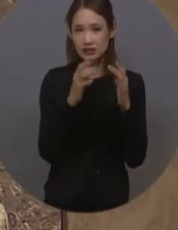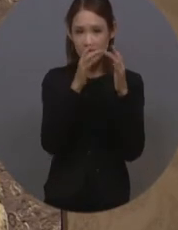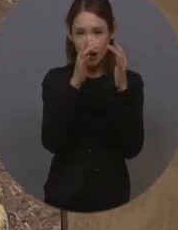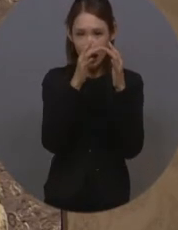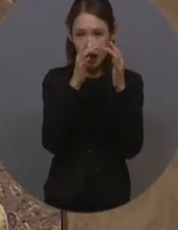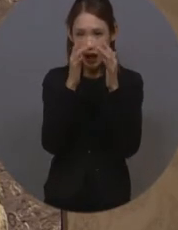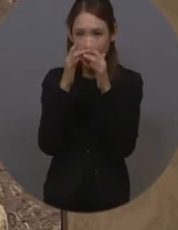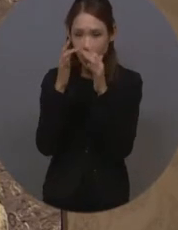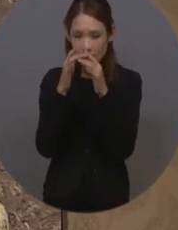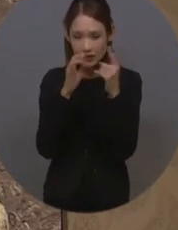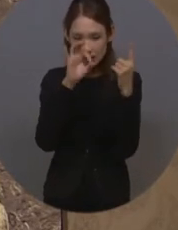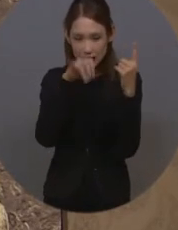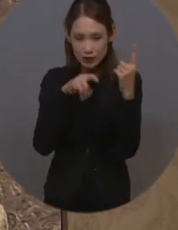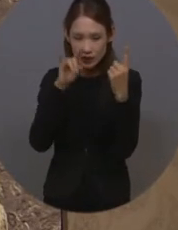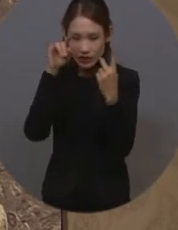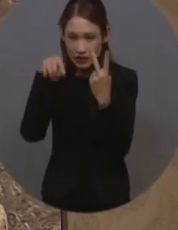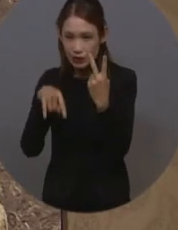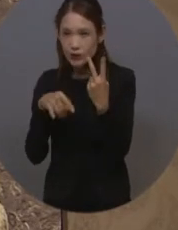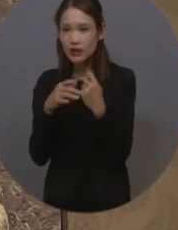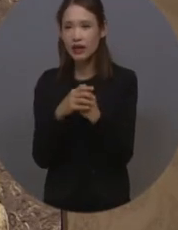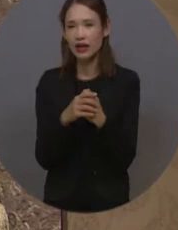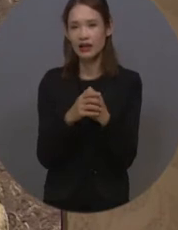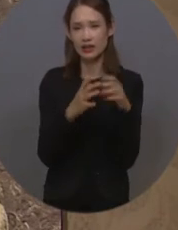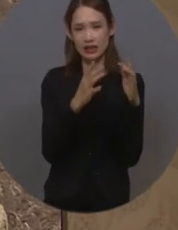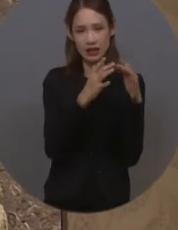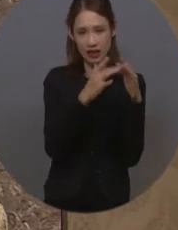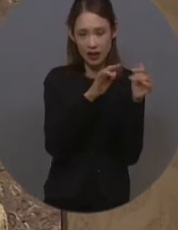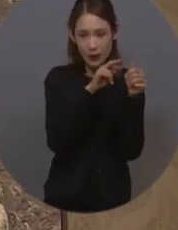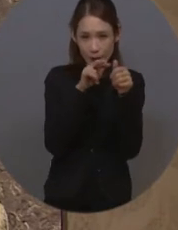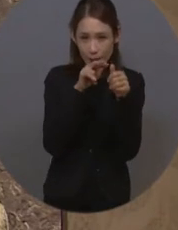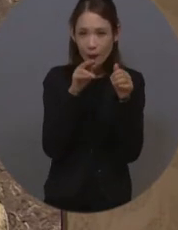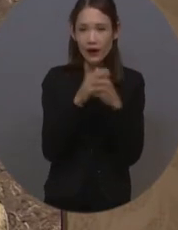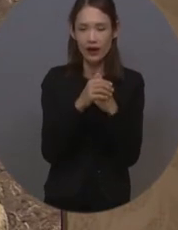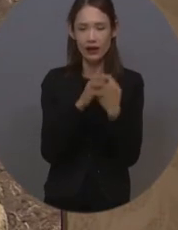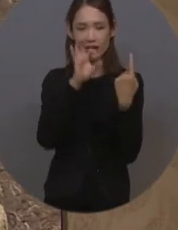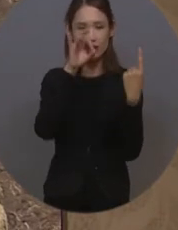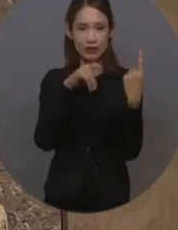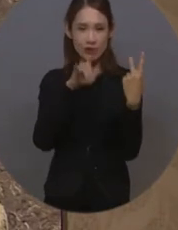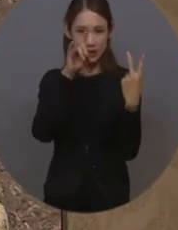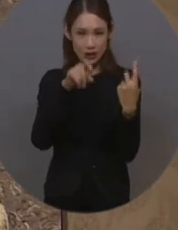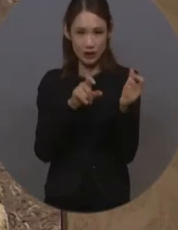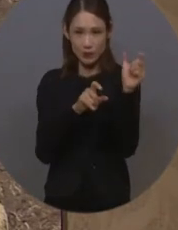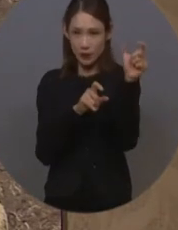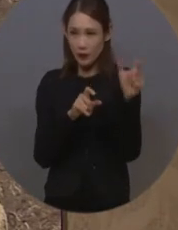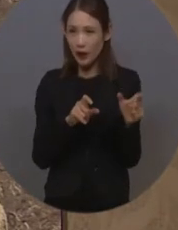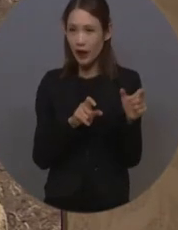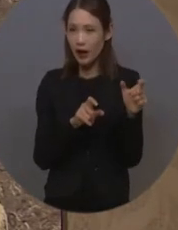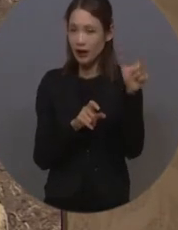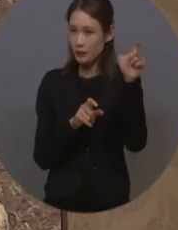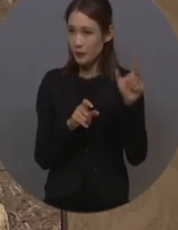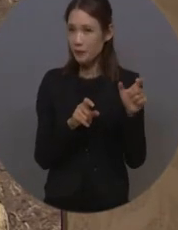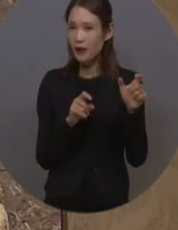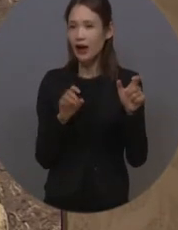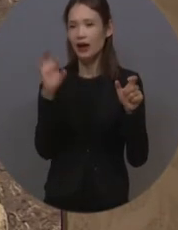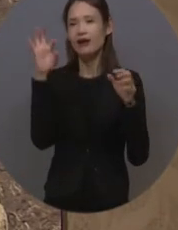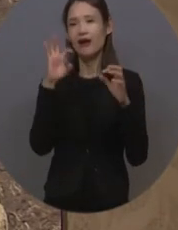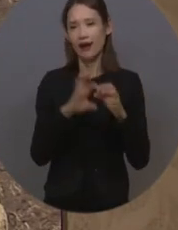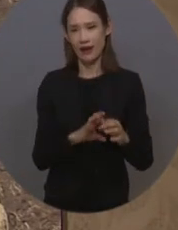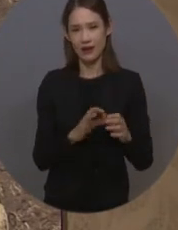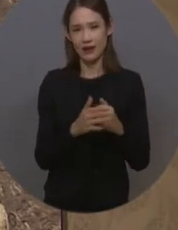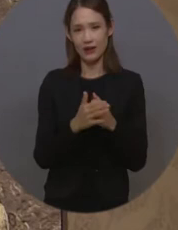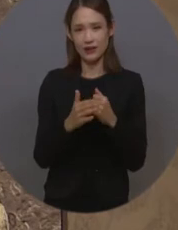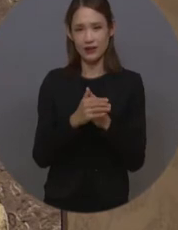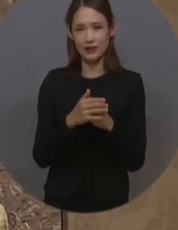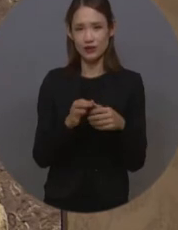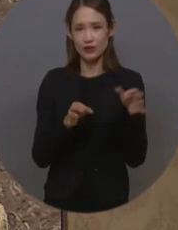2위를 왔다 갔다 했는데 와. 그 다음 날 또 실검 1위, 2위가 또 왔다 갔다 하면서 예. 저희 돈을